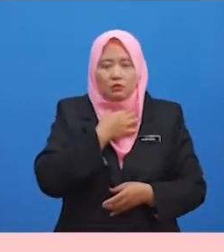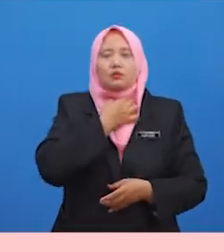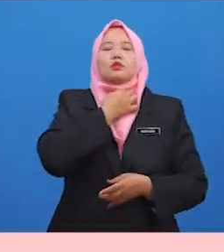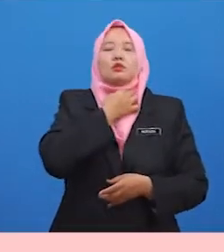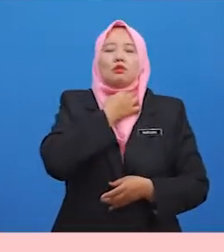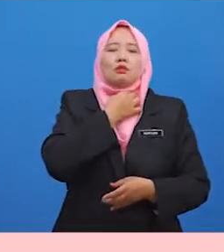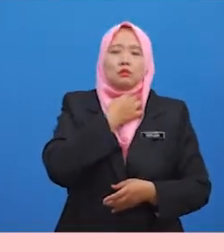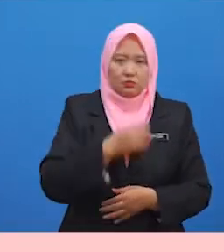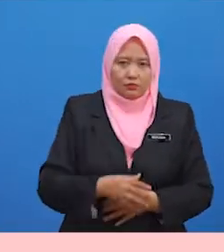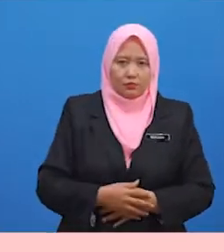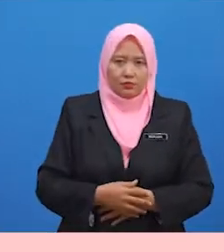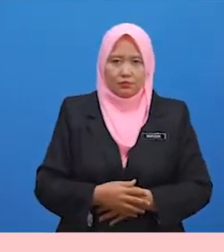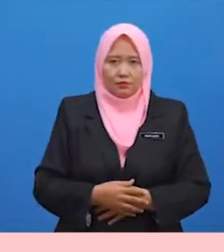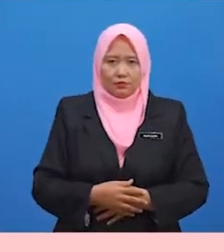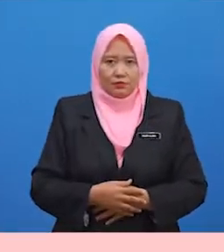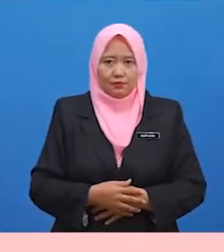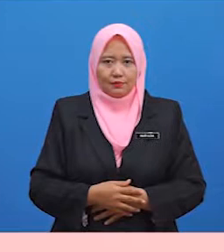diri.